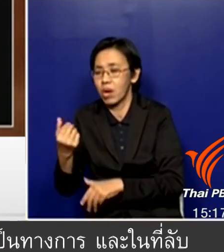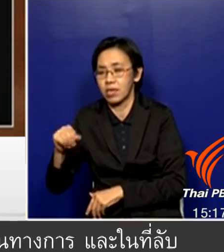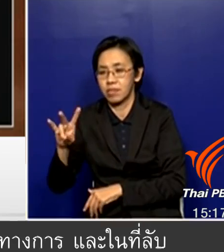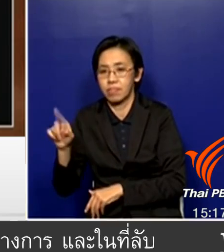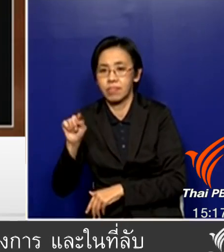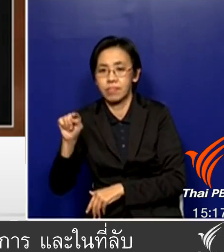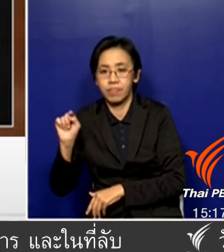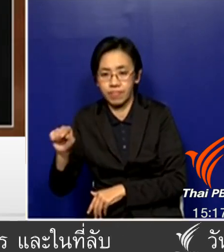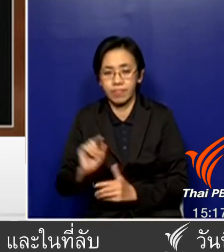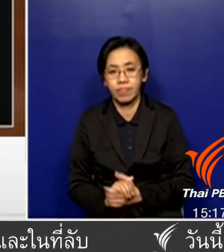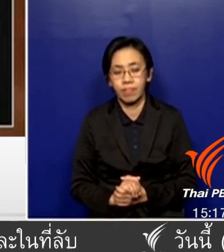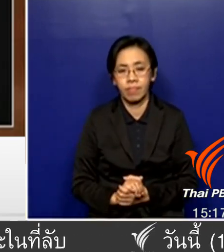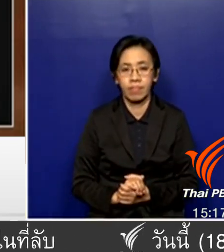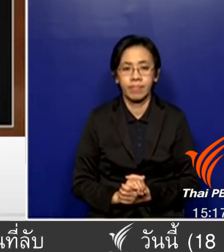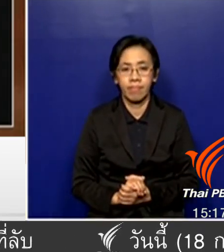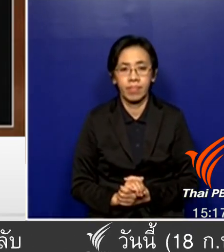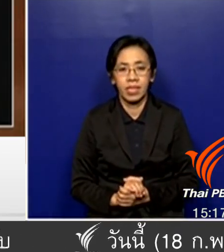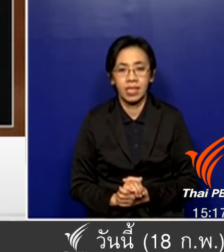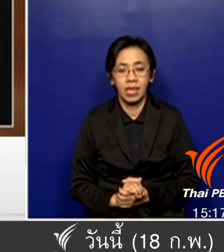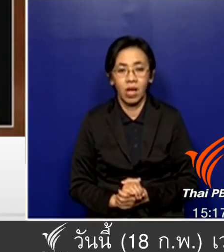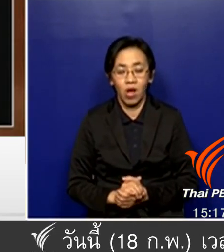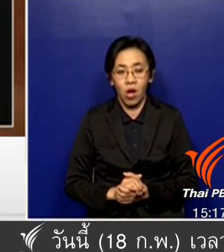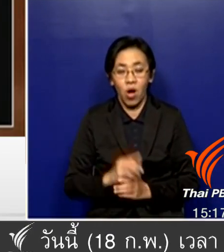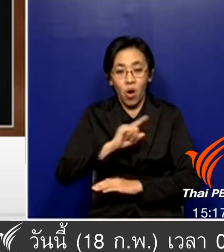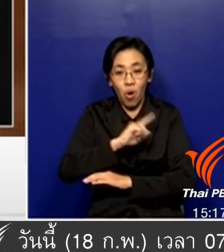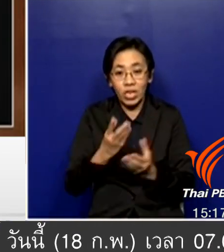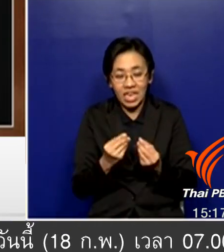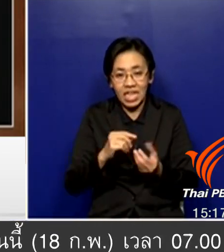นนอกจนี้ถาดูกในแ่ของวัที่โ้ทดินครั